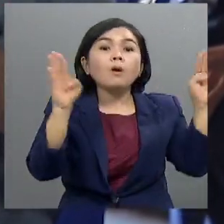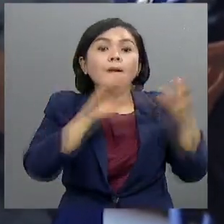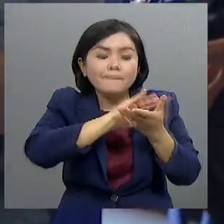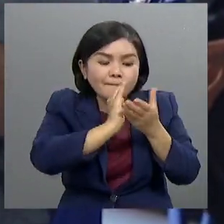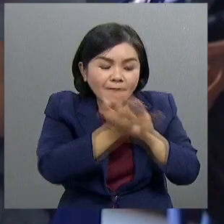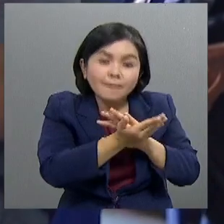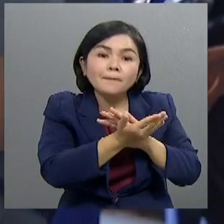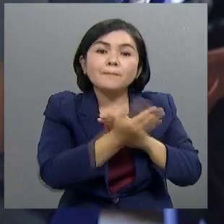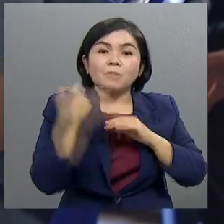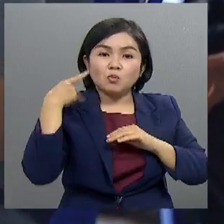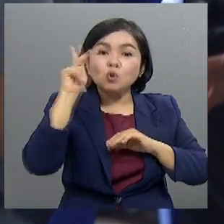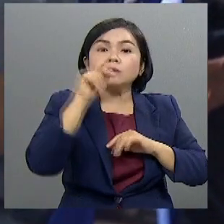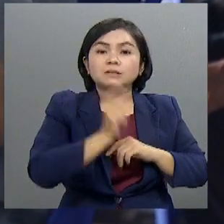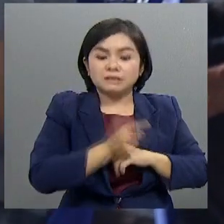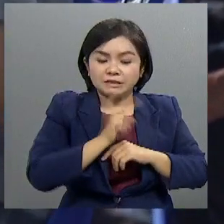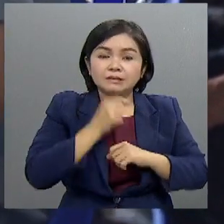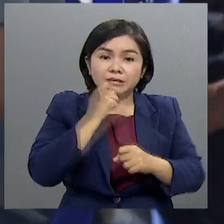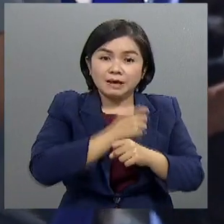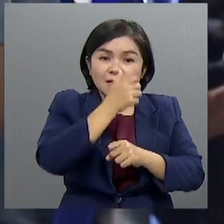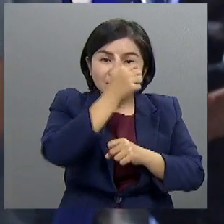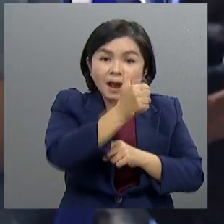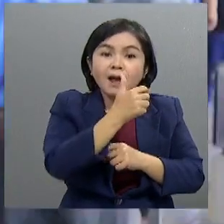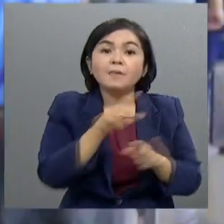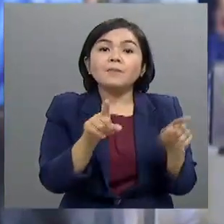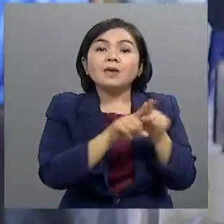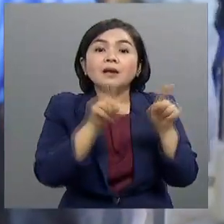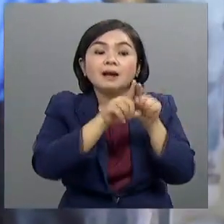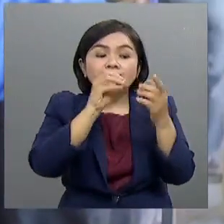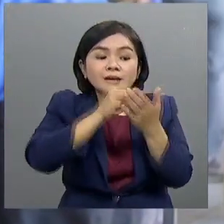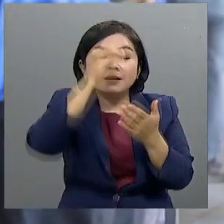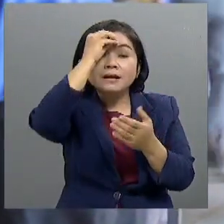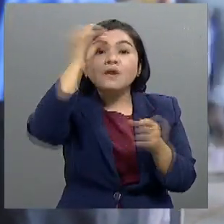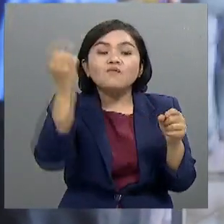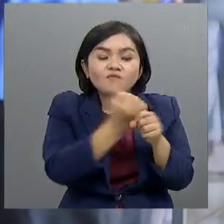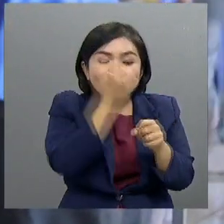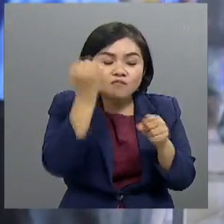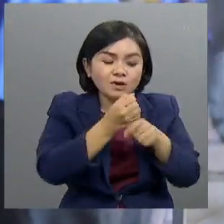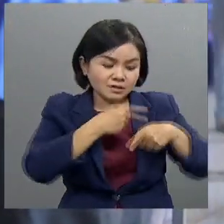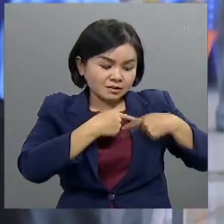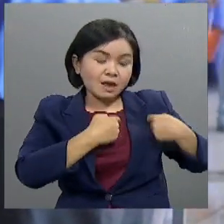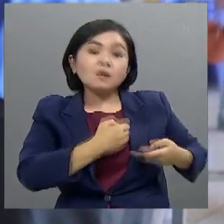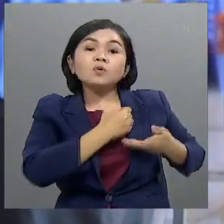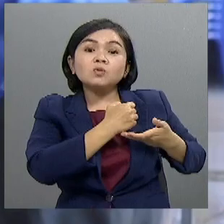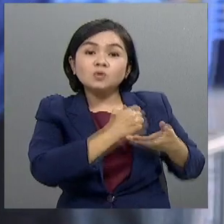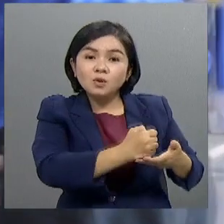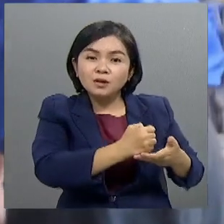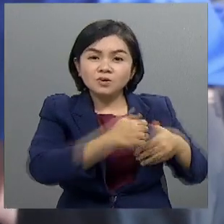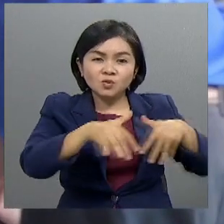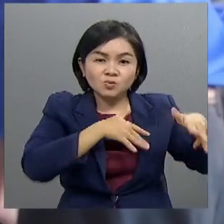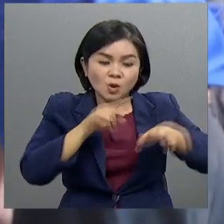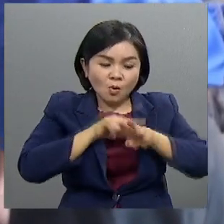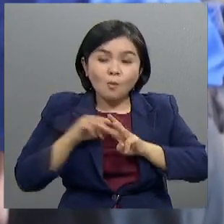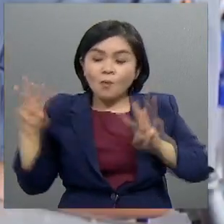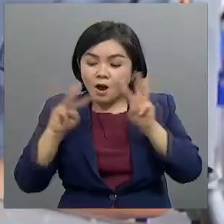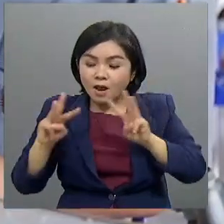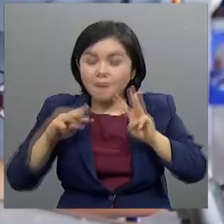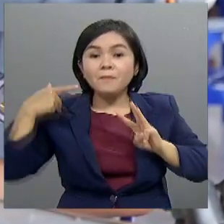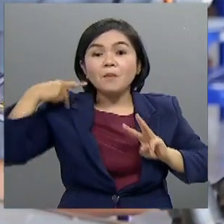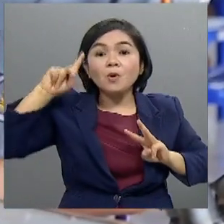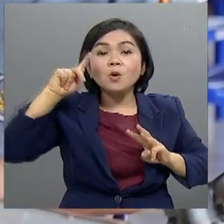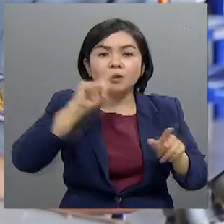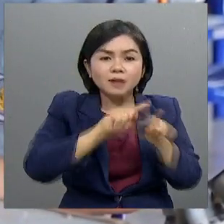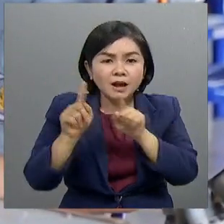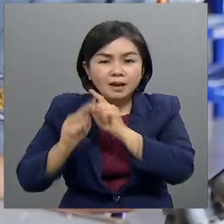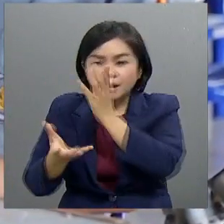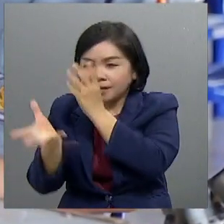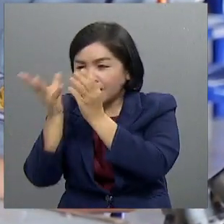แท้จริงทั้งยังเป็นการส่งเสริมให้นักเรียนนักศึกษามีจิตอาสาและใช้เวลาว่างให้เกิดประโยชน์นำทักษะความรู้ของ